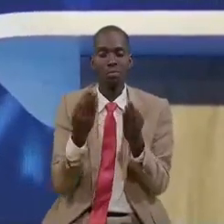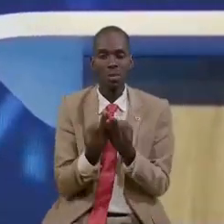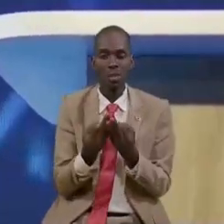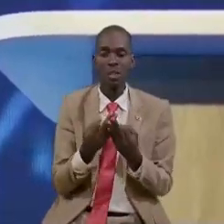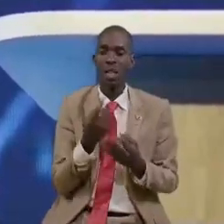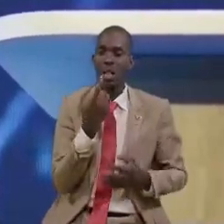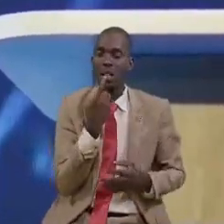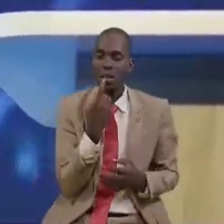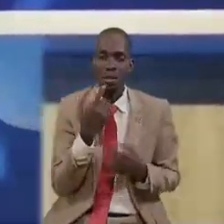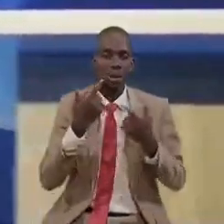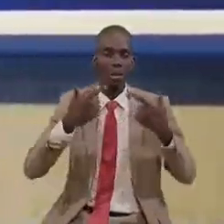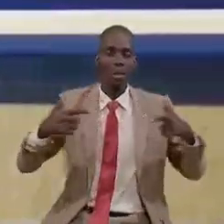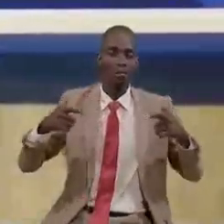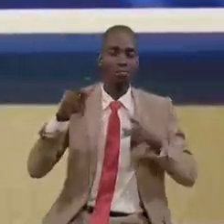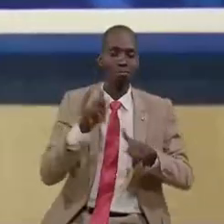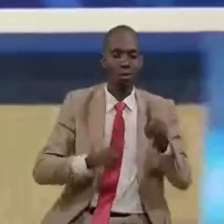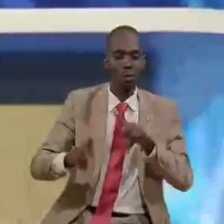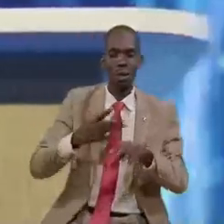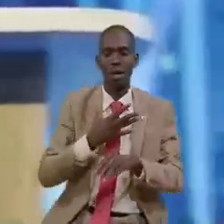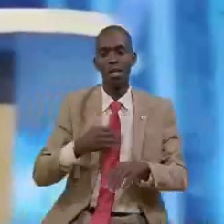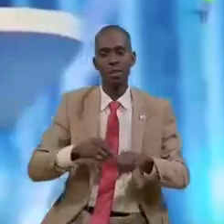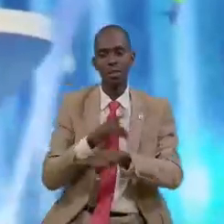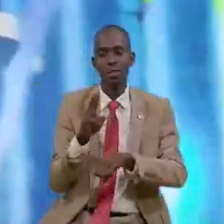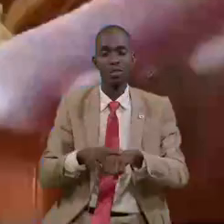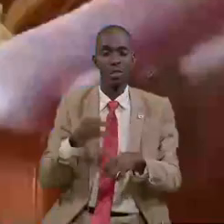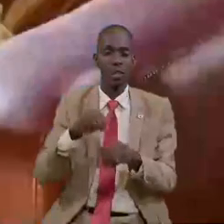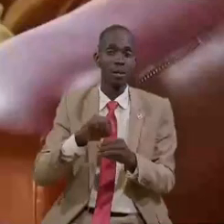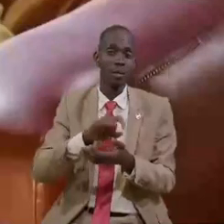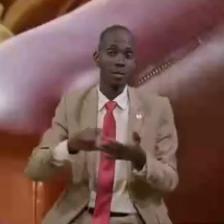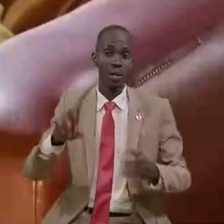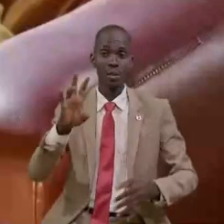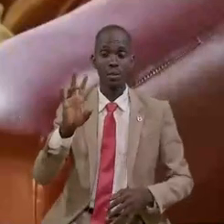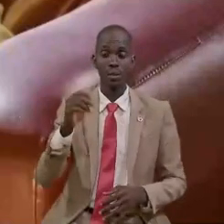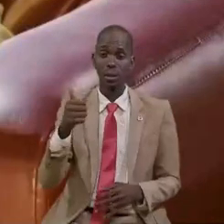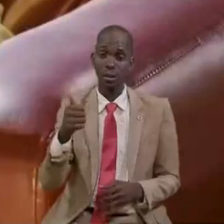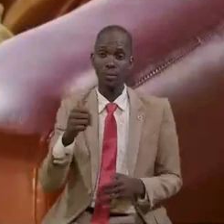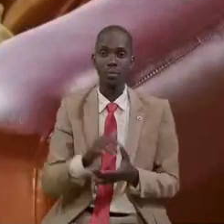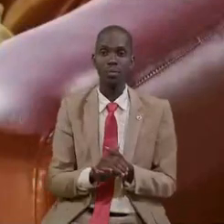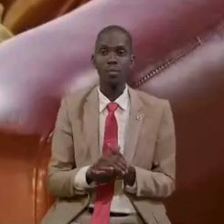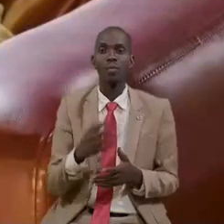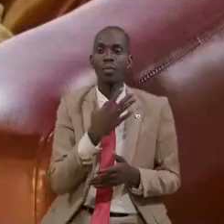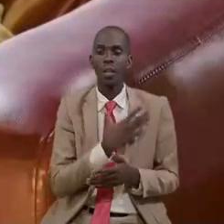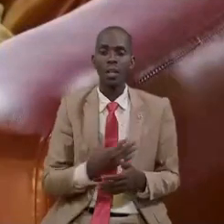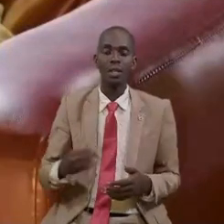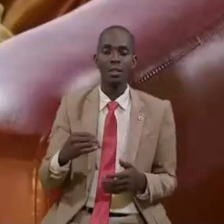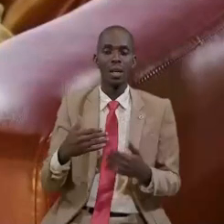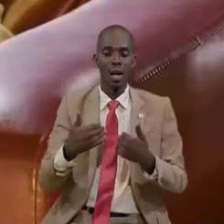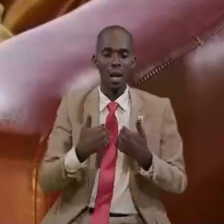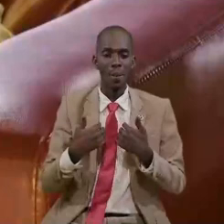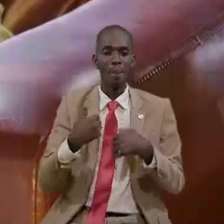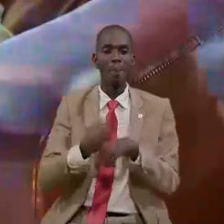de toutes nations. Et le verset 10 dit, tu as fait